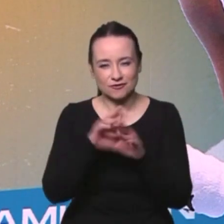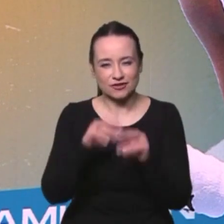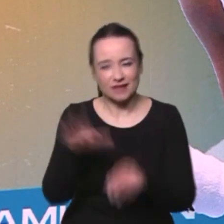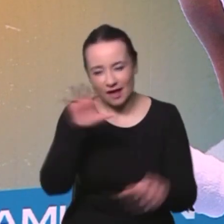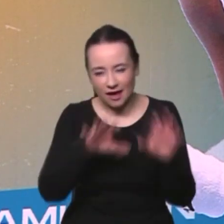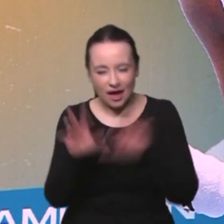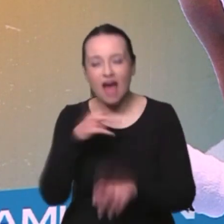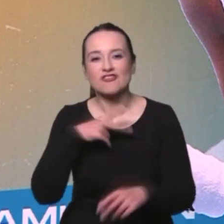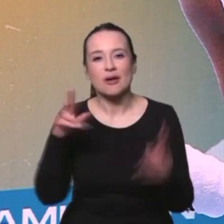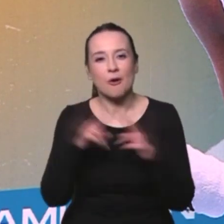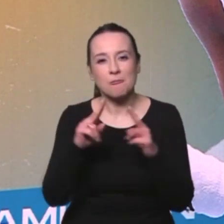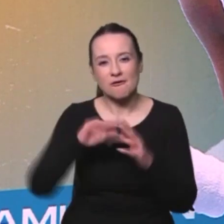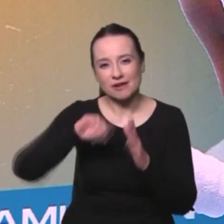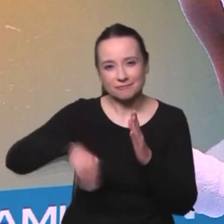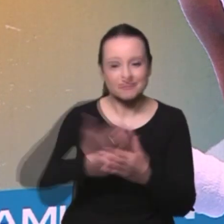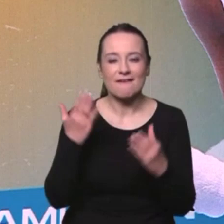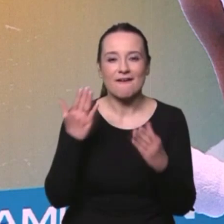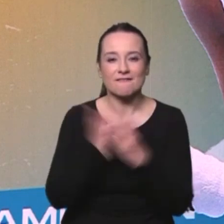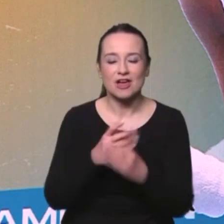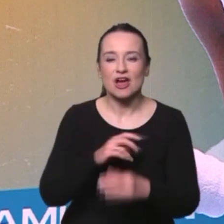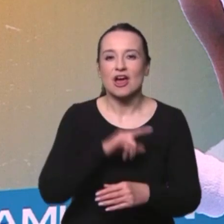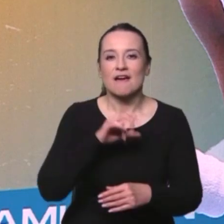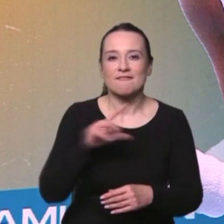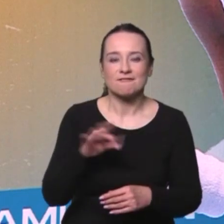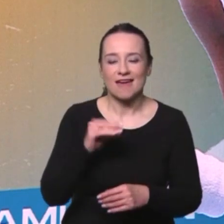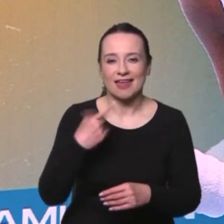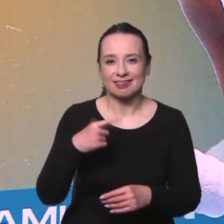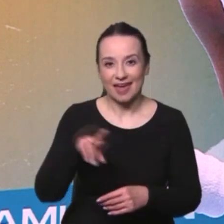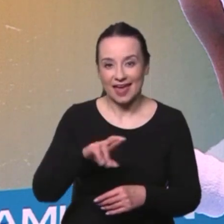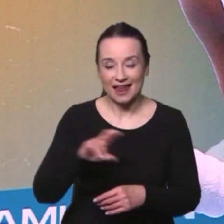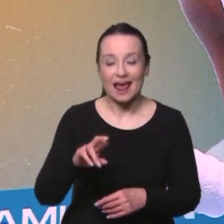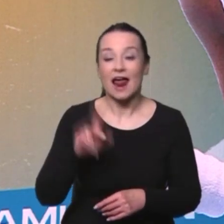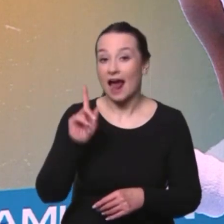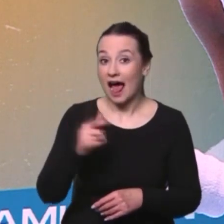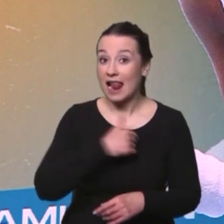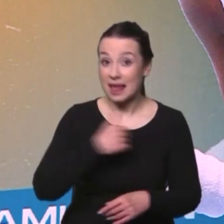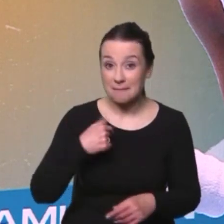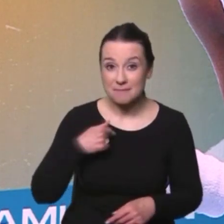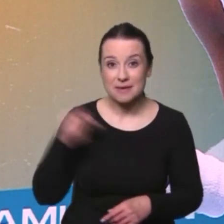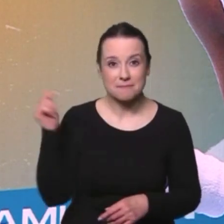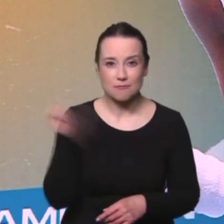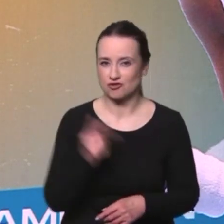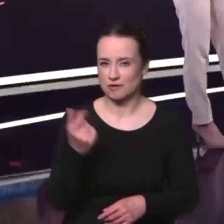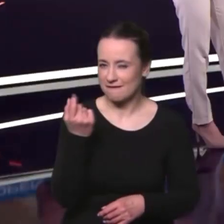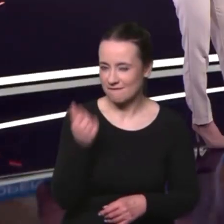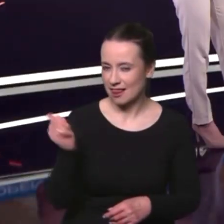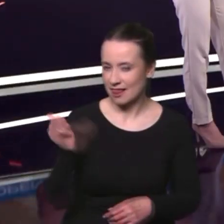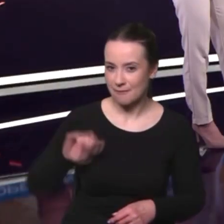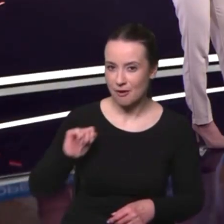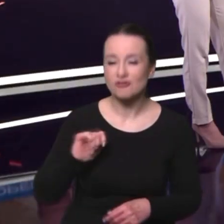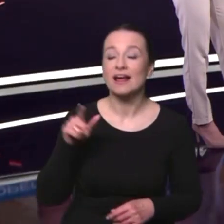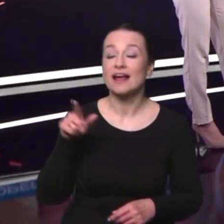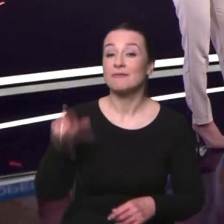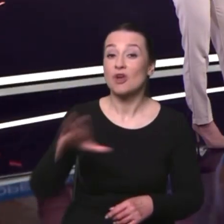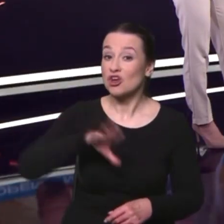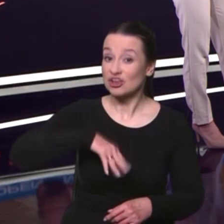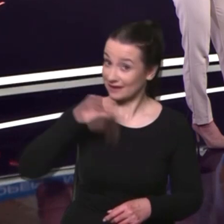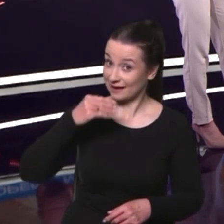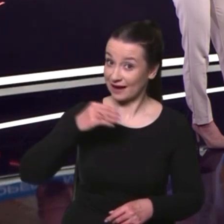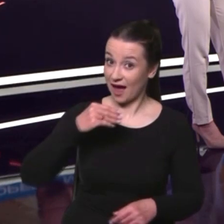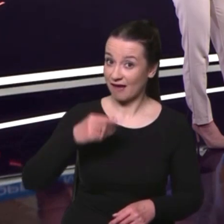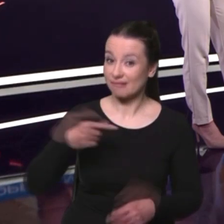też związany jest Roger Federer. Natomiast jeszcze musimy, drodzy Państwo, na to po prostu chwilę poczekać. Ale jak sama Iga napisała, nie jest to